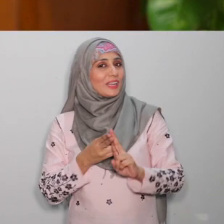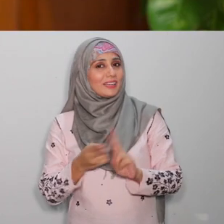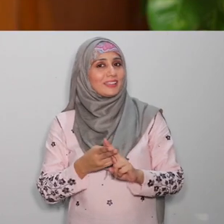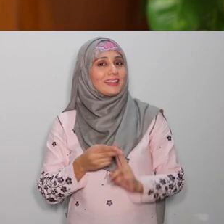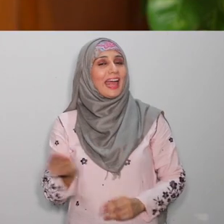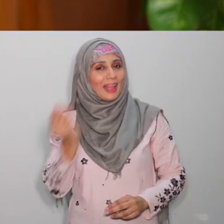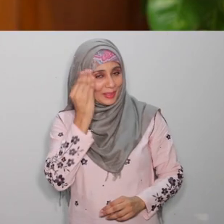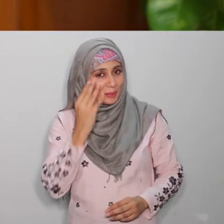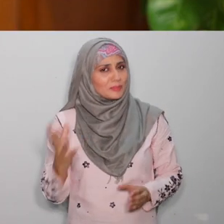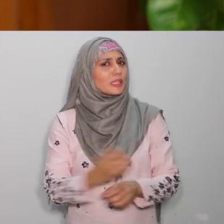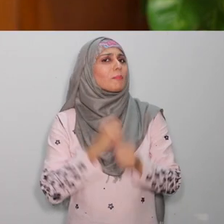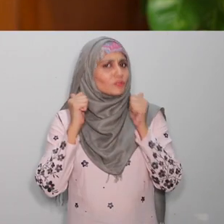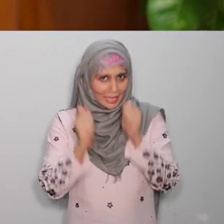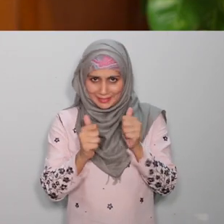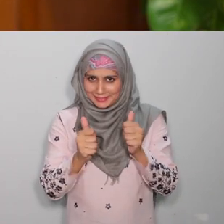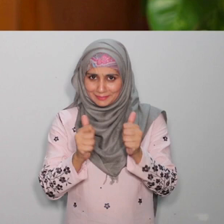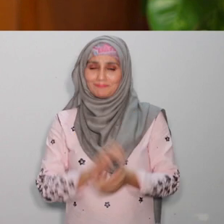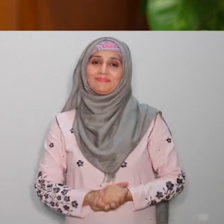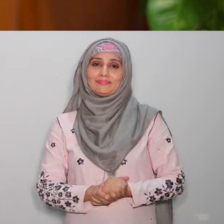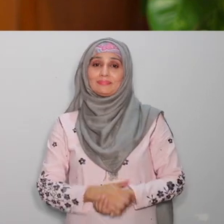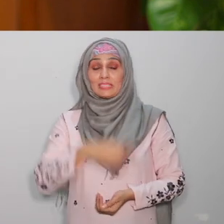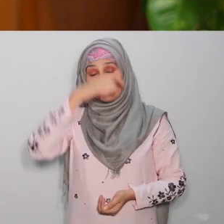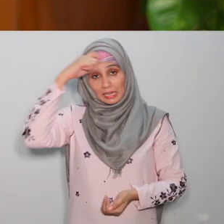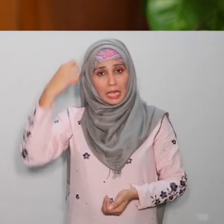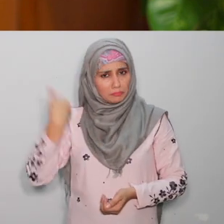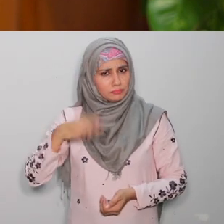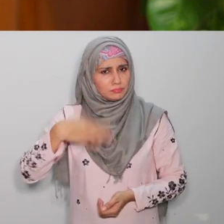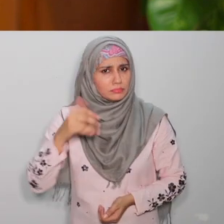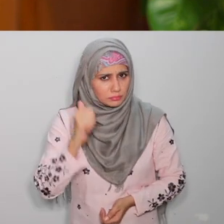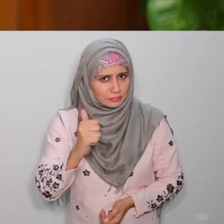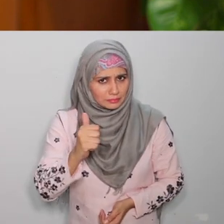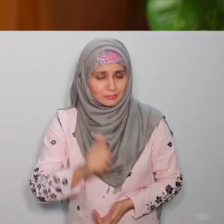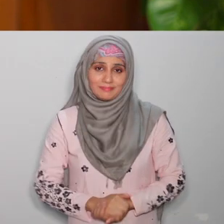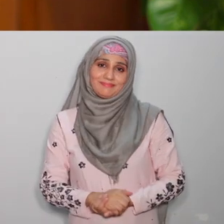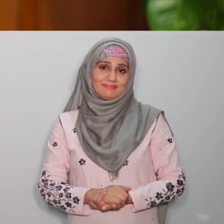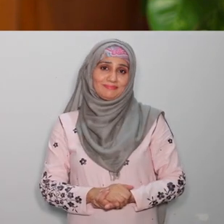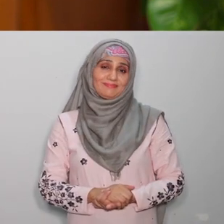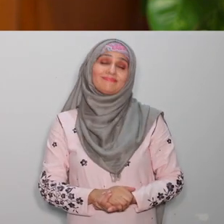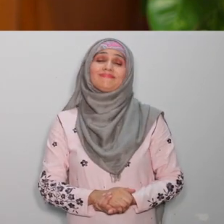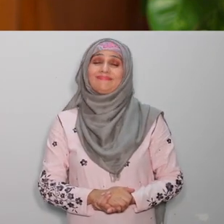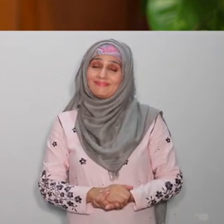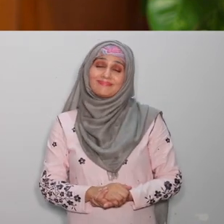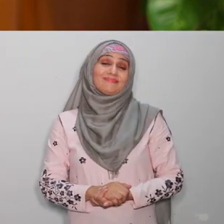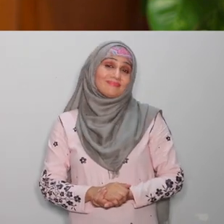अस्सलाम वालेकुम दोस्तों, आदाब, कैसे मिजाज? गर्मियाँ ठीक गुजर रही हैं?